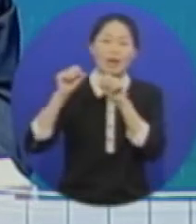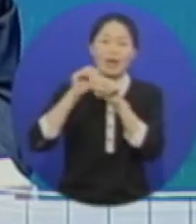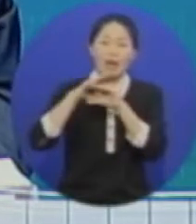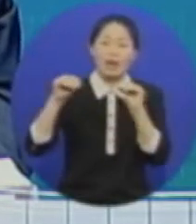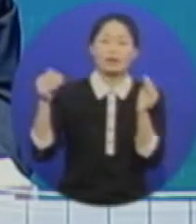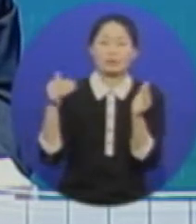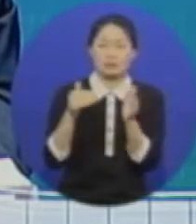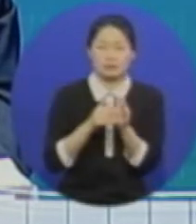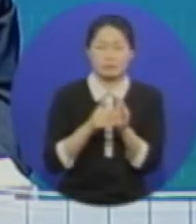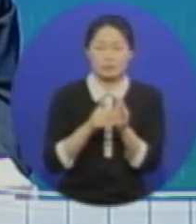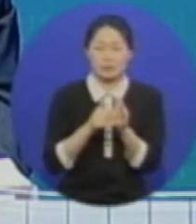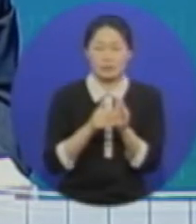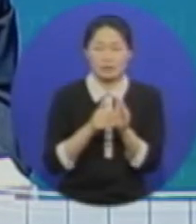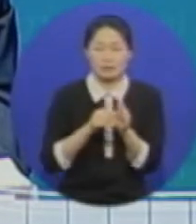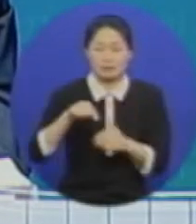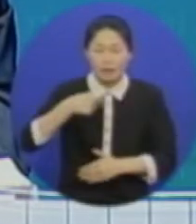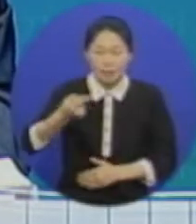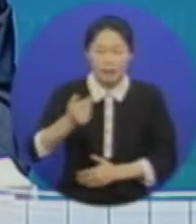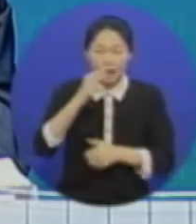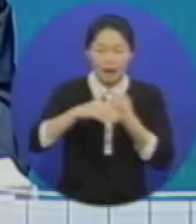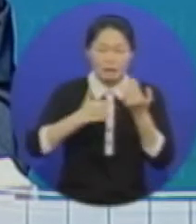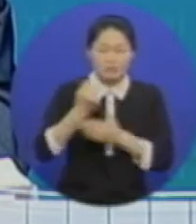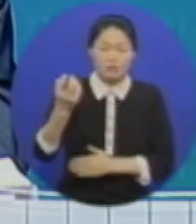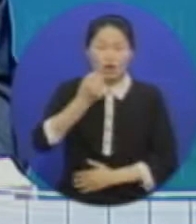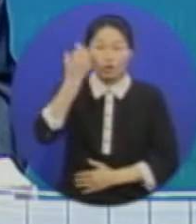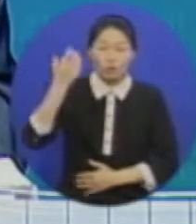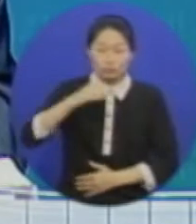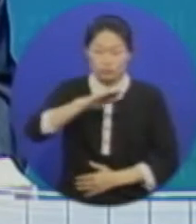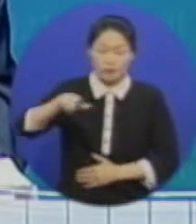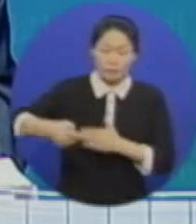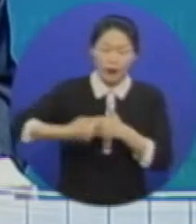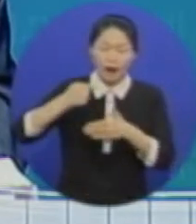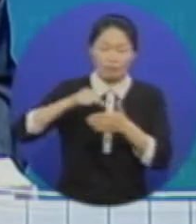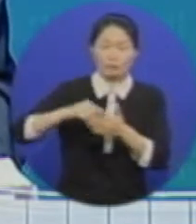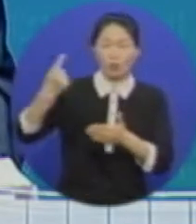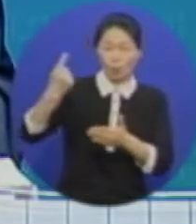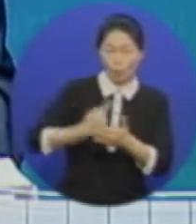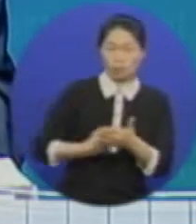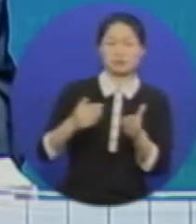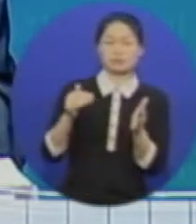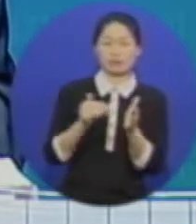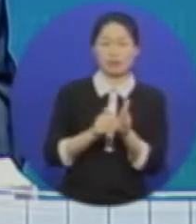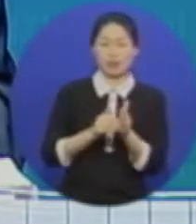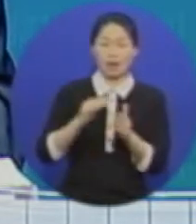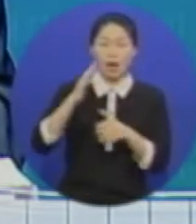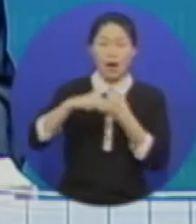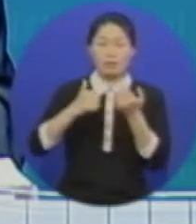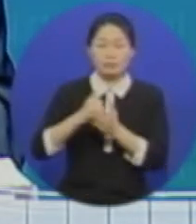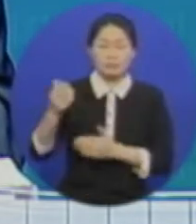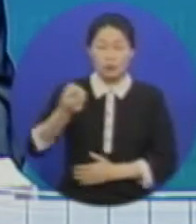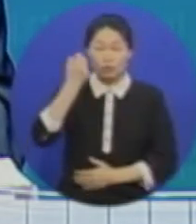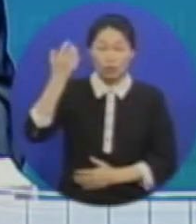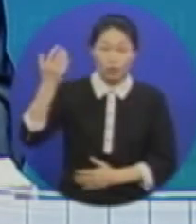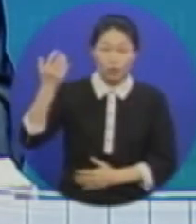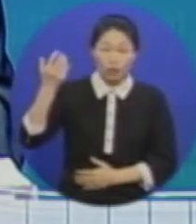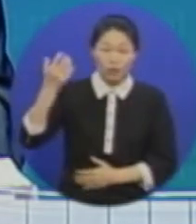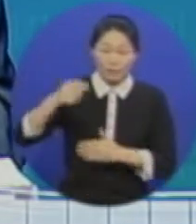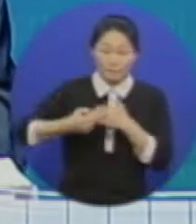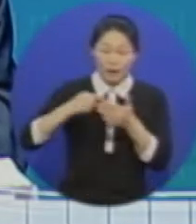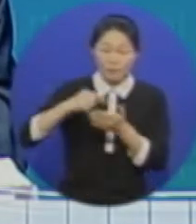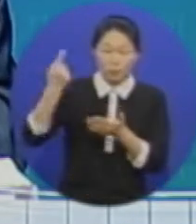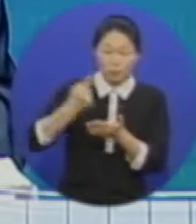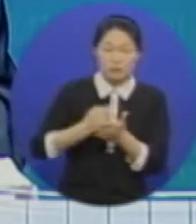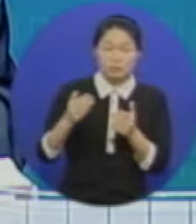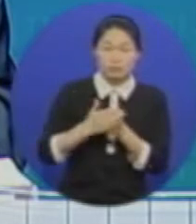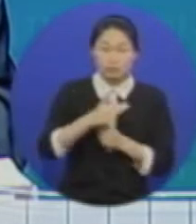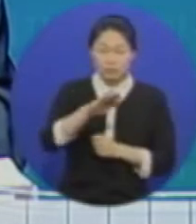다음에 하나님의 성령님이 우리 마음에 오셨어요 하나님의 성령이 우리 마음에 오심으로 우리에게